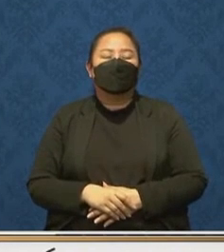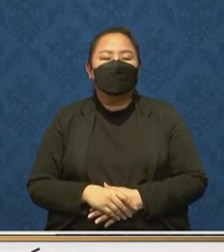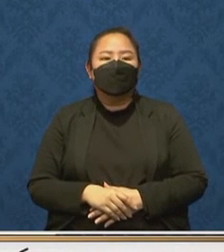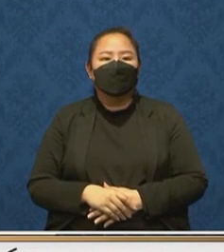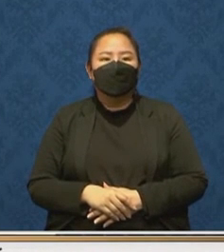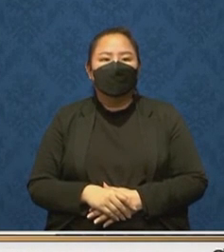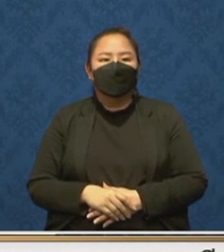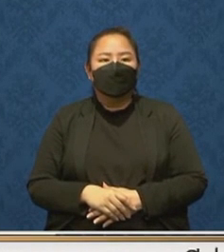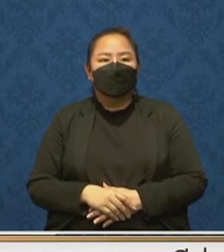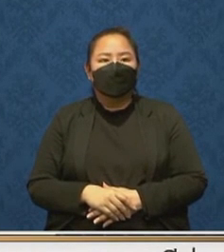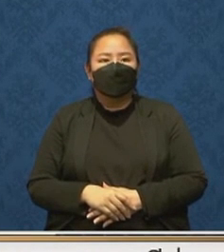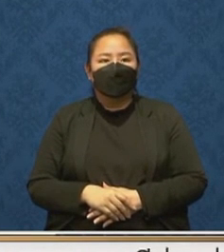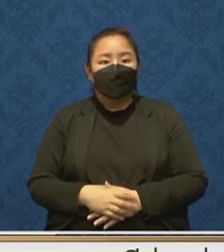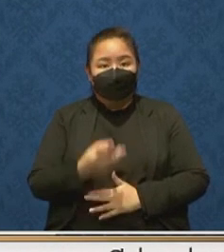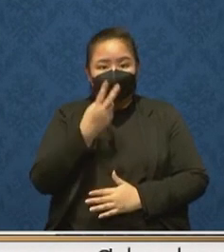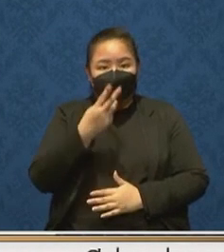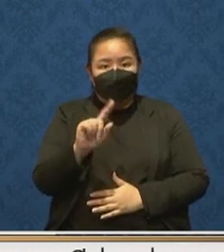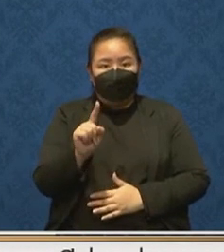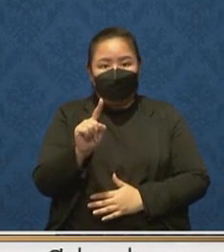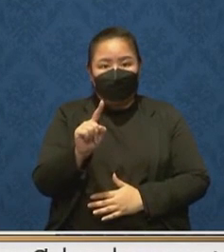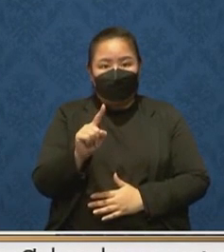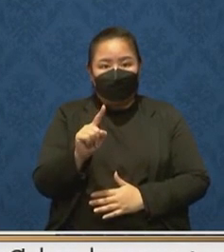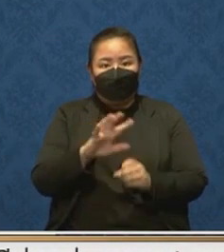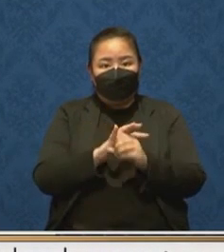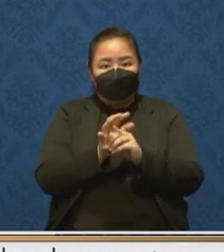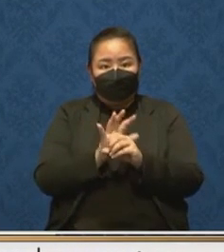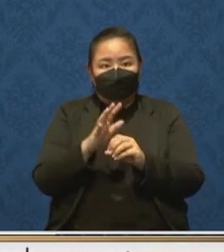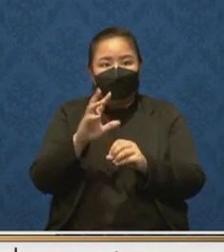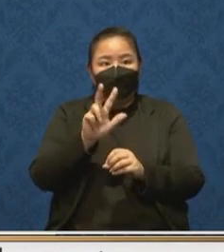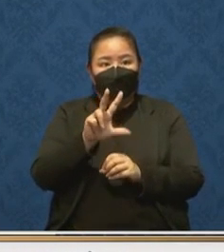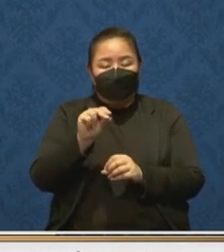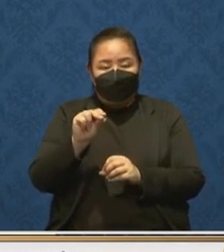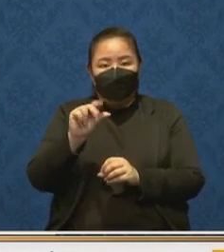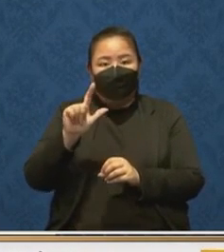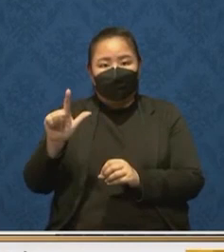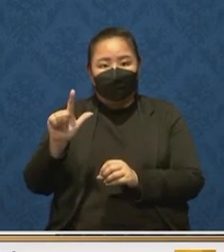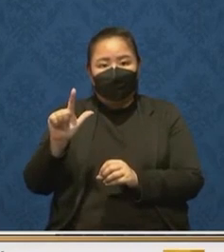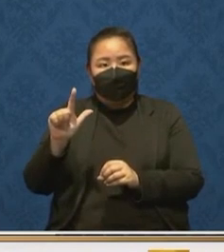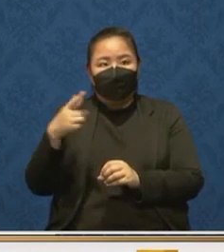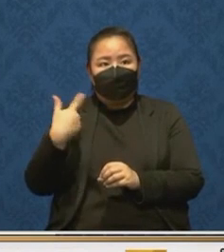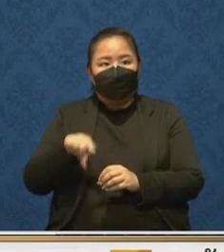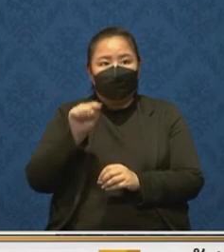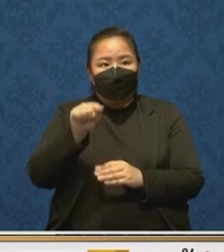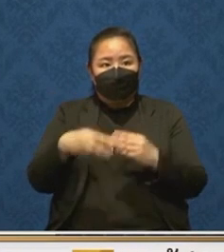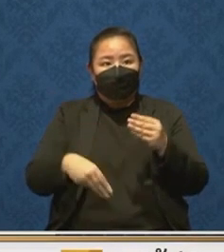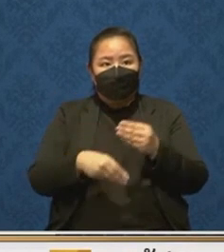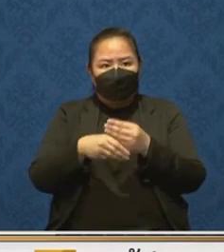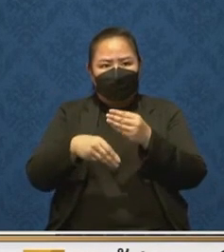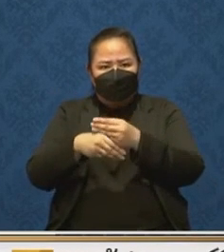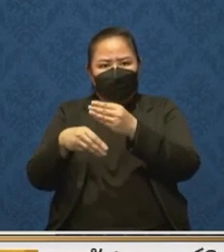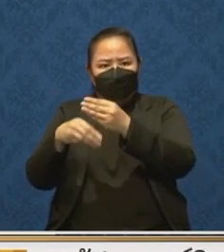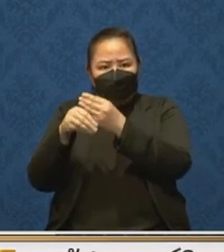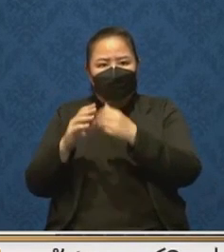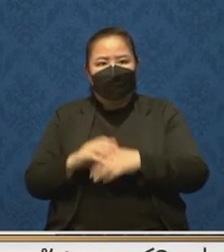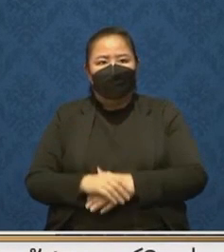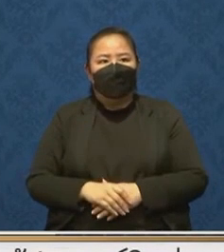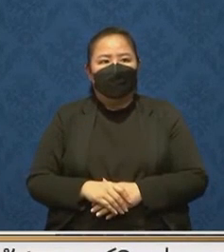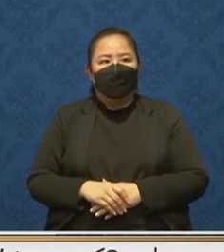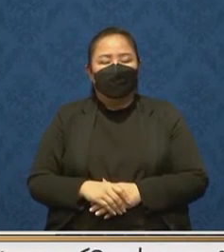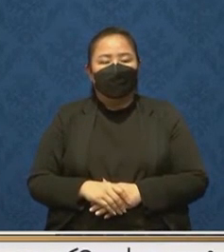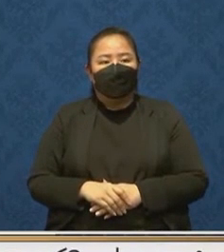ือที่ให้เหนว่าวัคซีนโวิด 30 ล้านโดดและกมีการสั่งเพ่มเติมขึนไว้เรๆต่ไปครับ